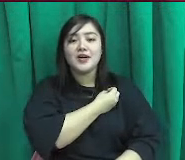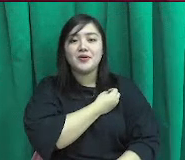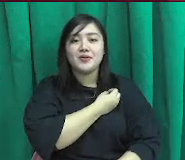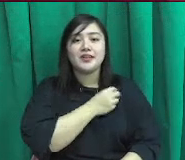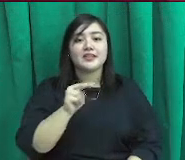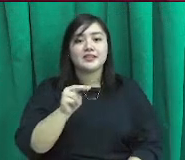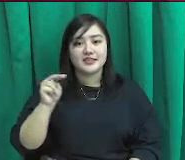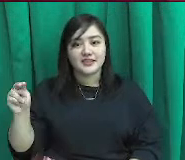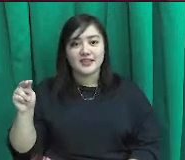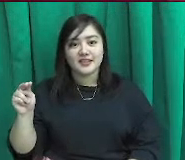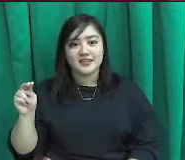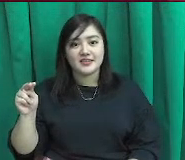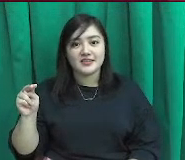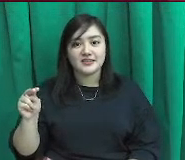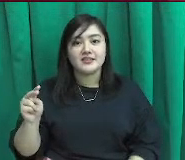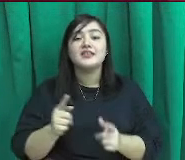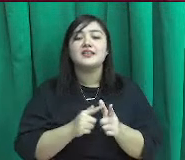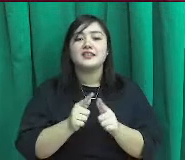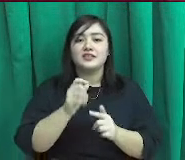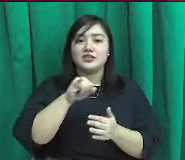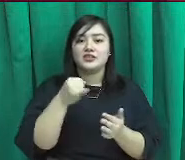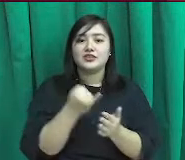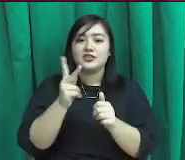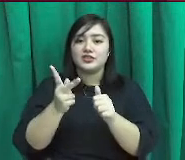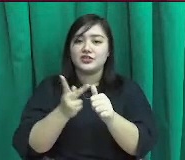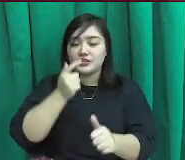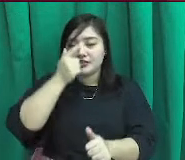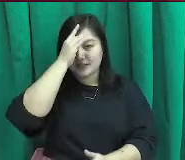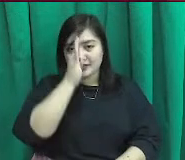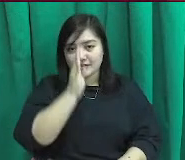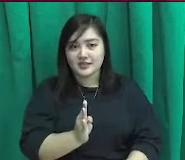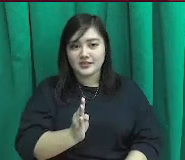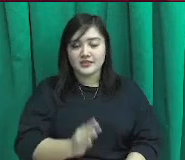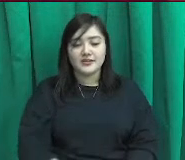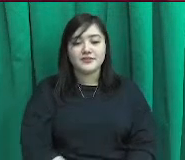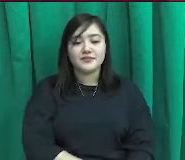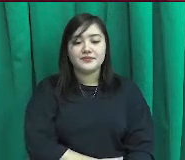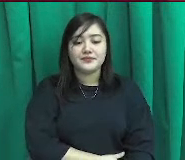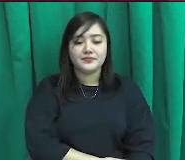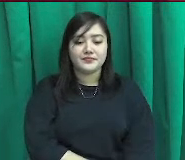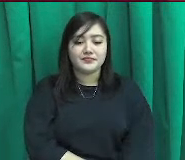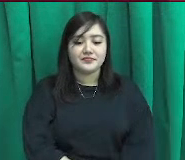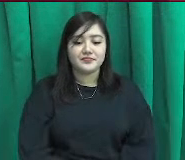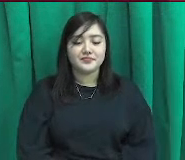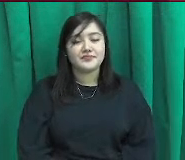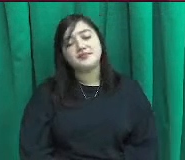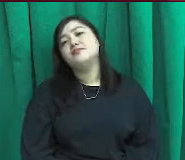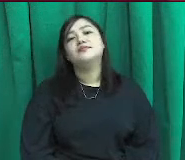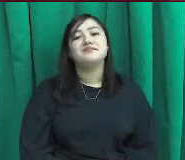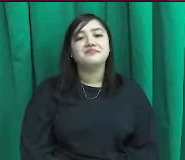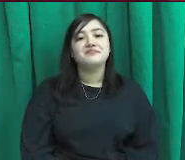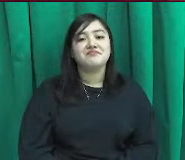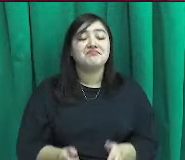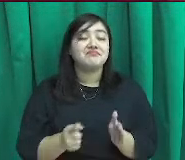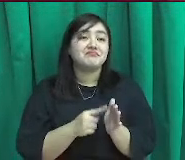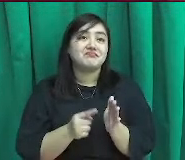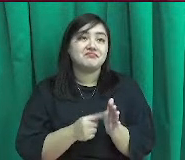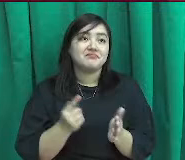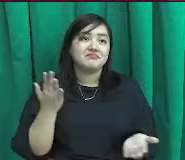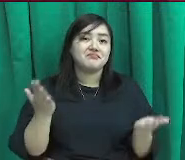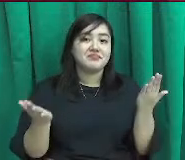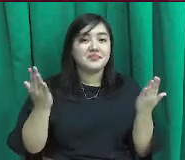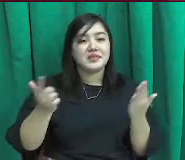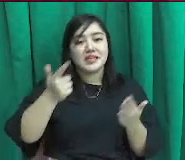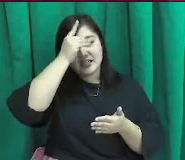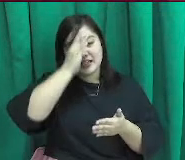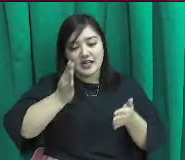Kaya po yung sinasabi sa inyo, sinegwian ko po yan kasi nga, baka kaya minsan pinapatagal ng Diyos ang pagsagot sa panalangin, gusto ka lang niyang makausap